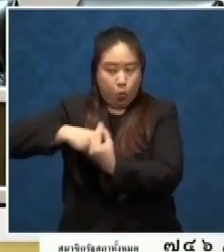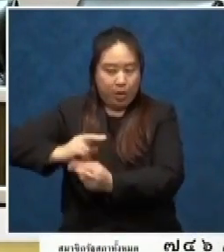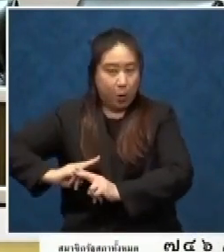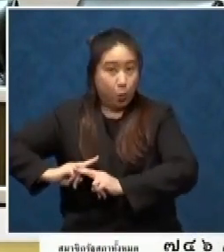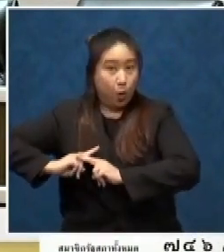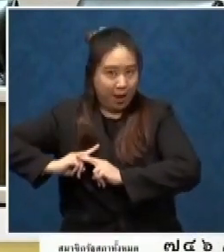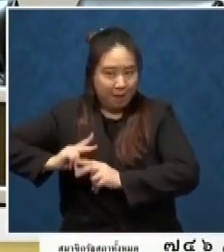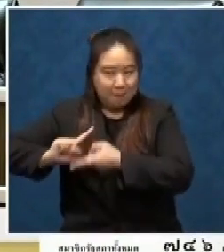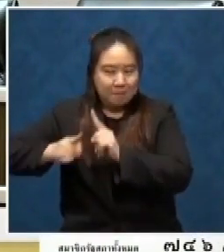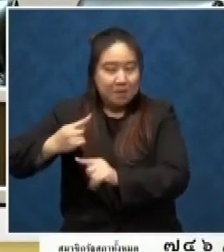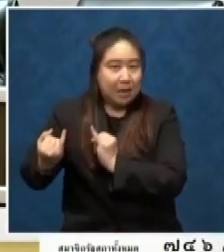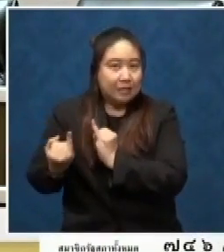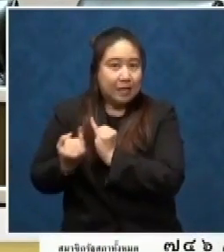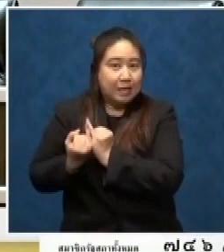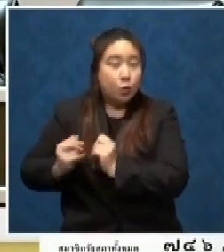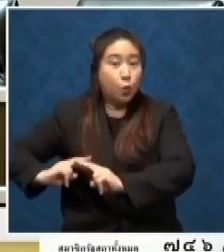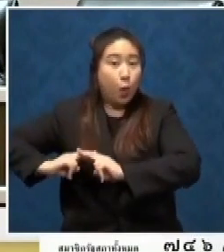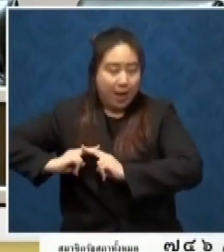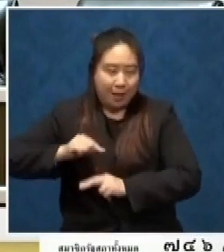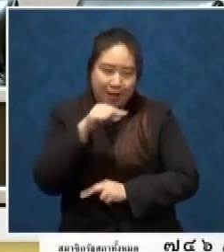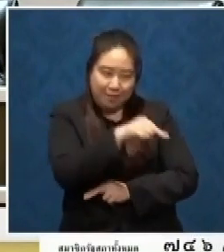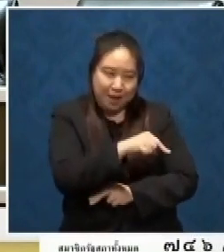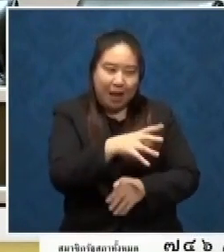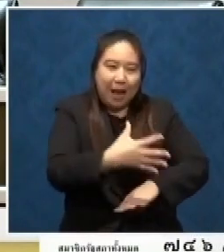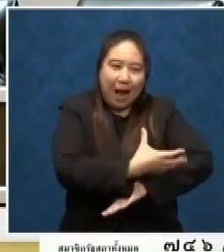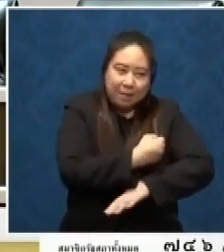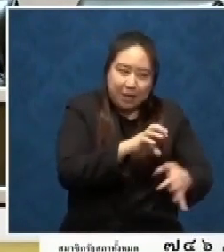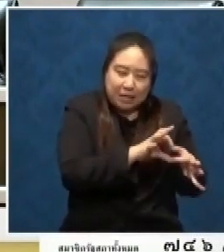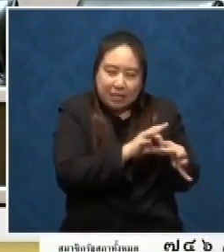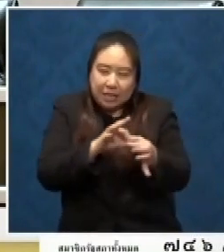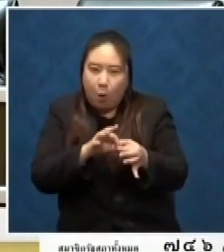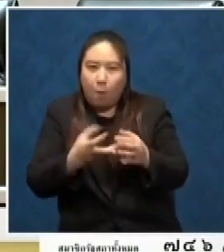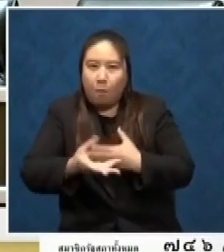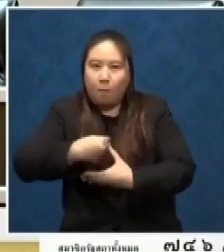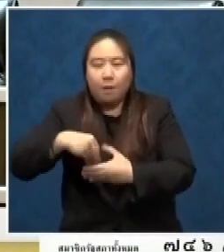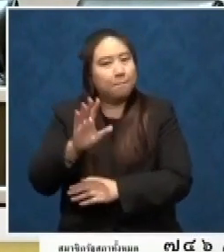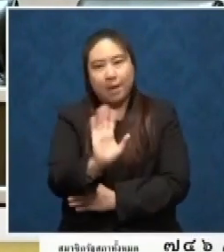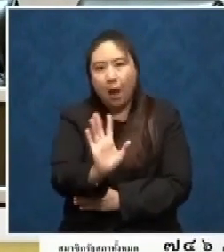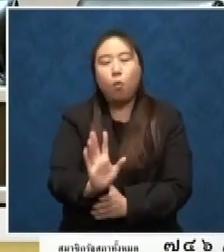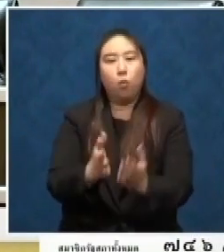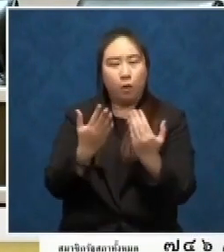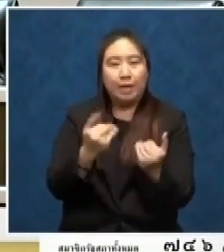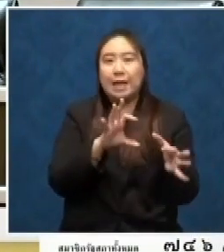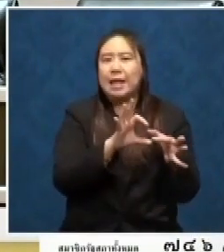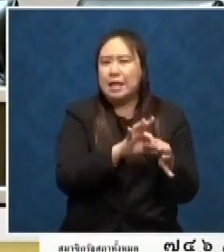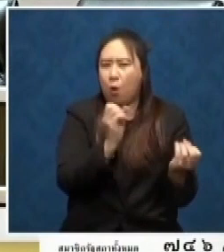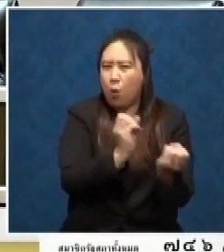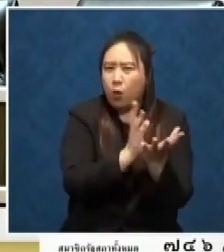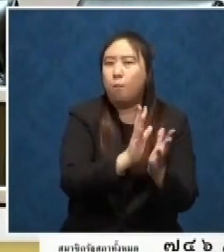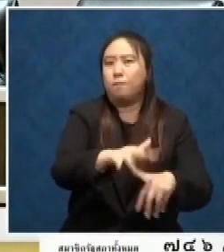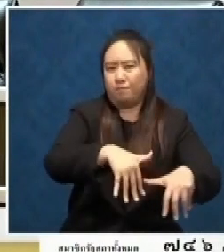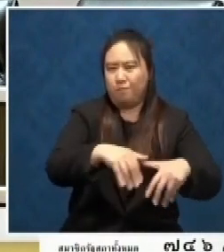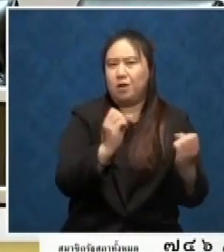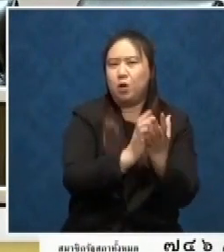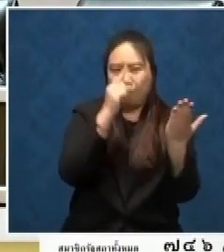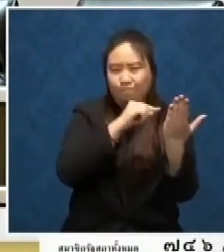ส่วนพวกมาเกี่ยวข้องการเมืองถ้าทำวิธีนี้ไม่เพียงแต่กระทบต่อส่วนรวมประโยชน์ของบ้าน